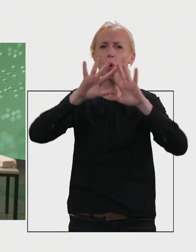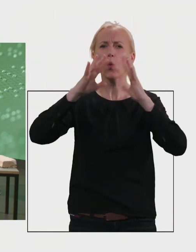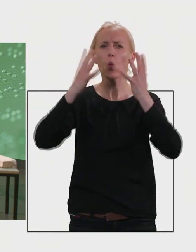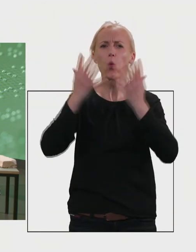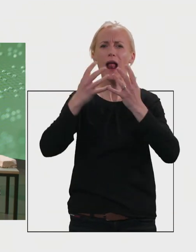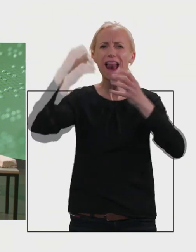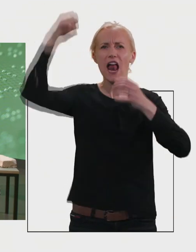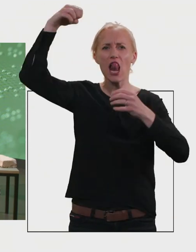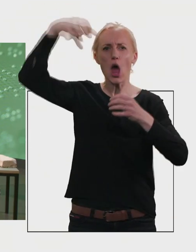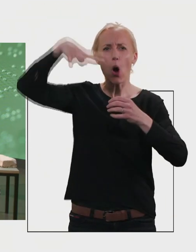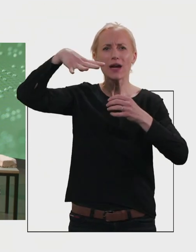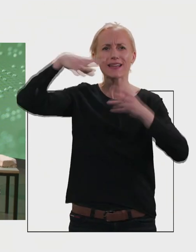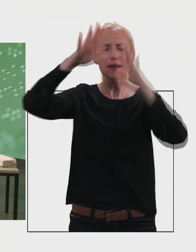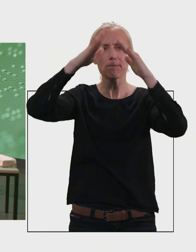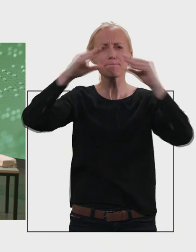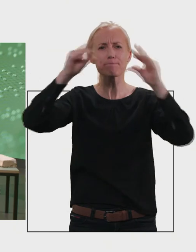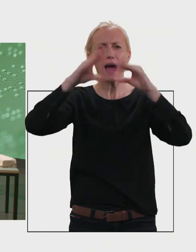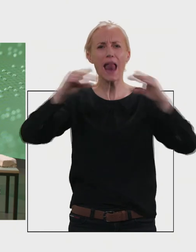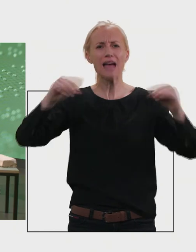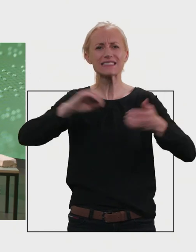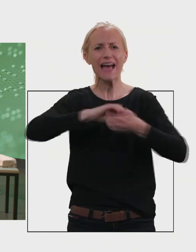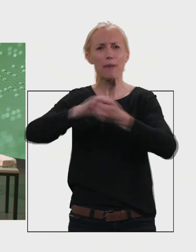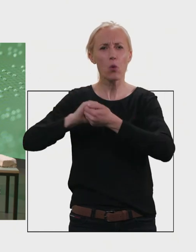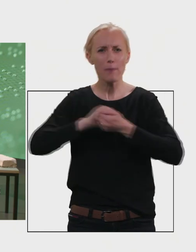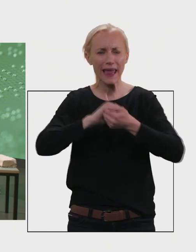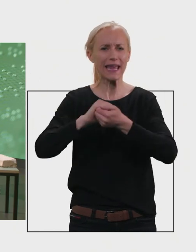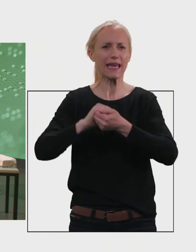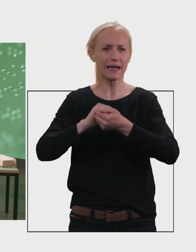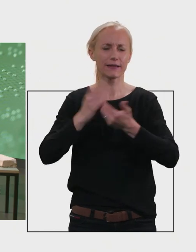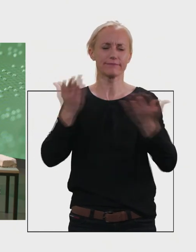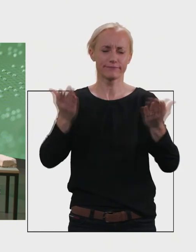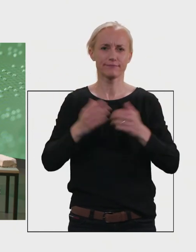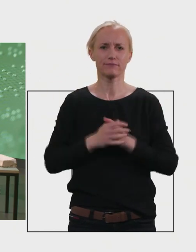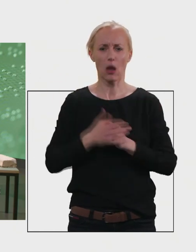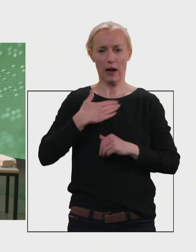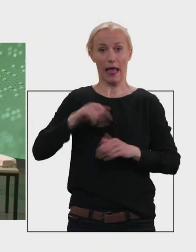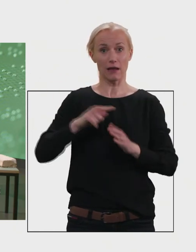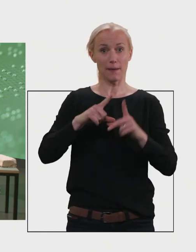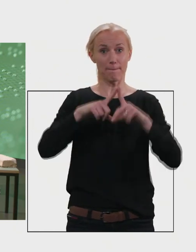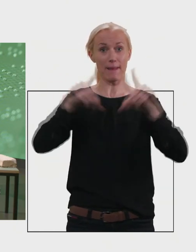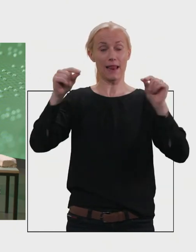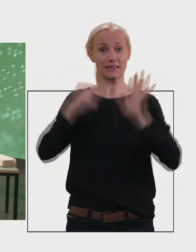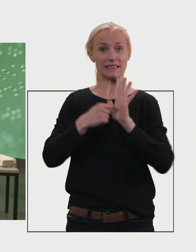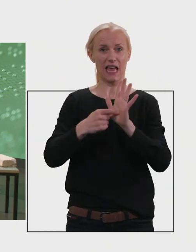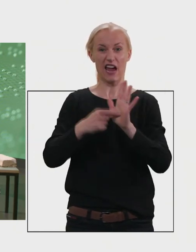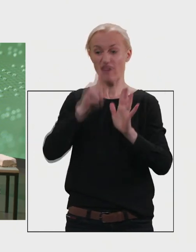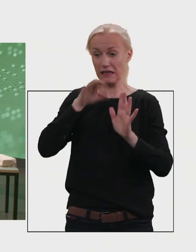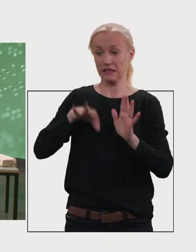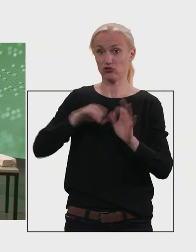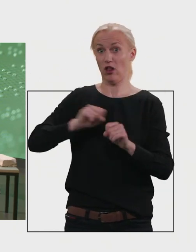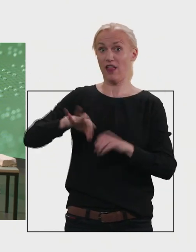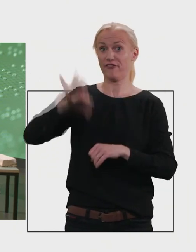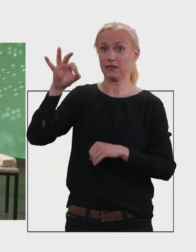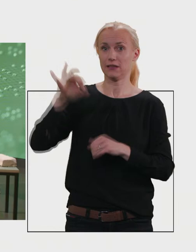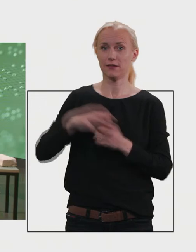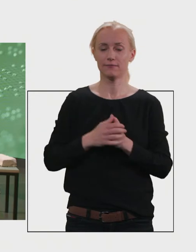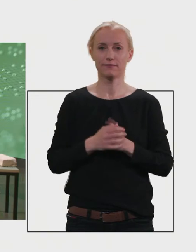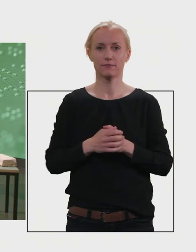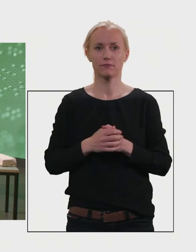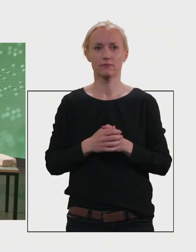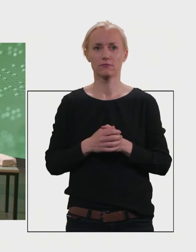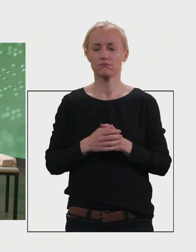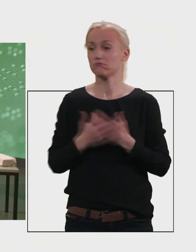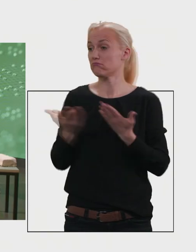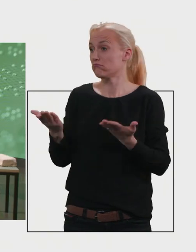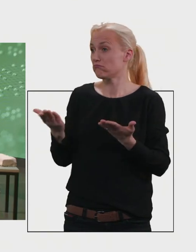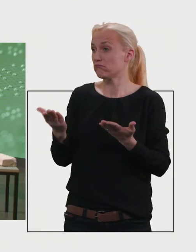Republik. Da zeige ich auch gerne noch mal ein Bild, wenn ich es schnell finde. Du kannst ja